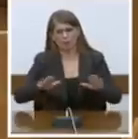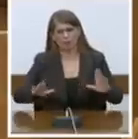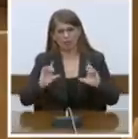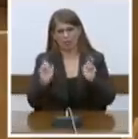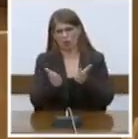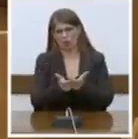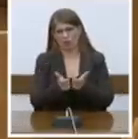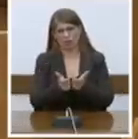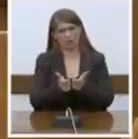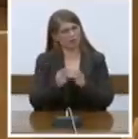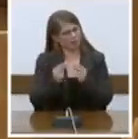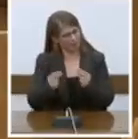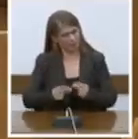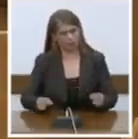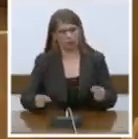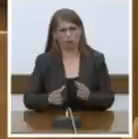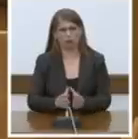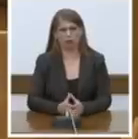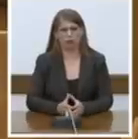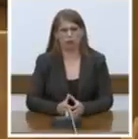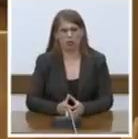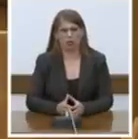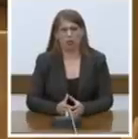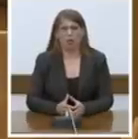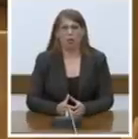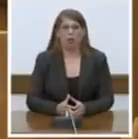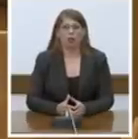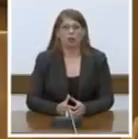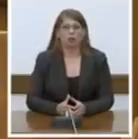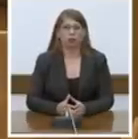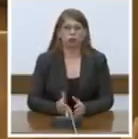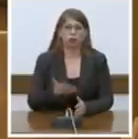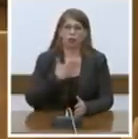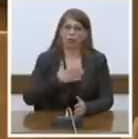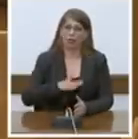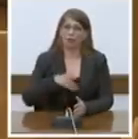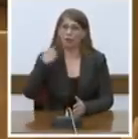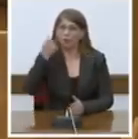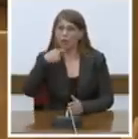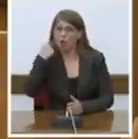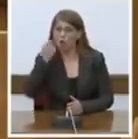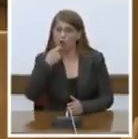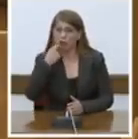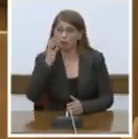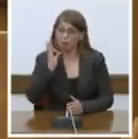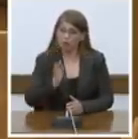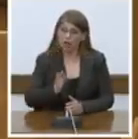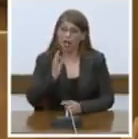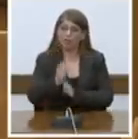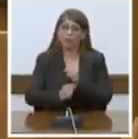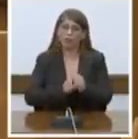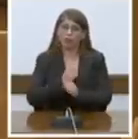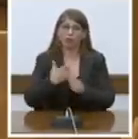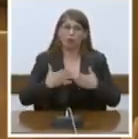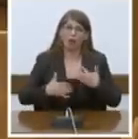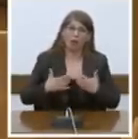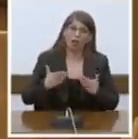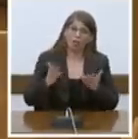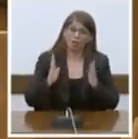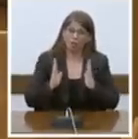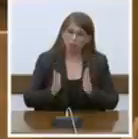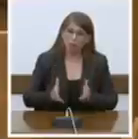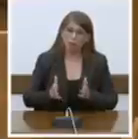λυθούν. Θέλουμε να είμαστε η φωνή των γονιών που κάθε χρόνο αγωνιούν αν θα μπορέσουν